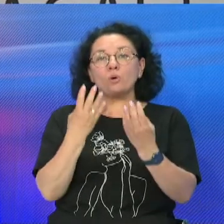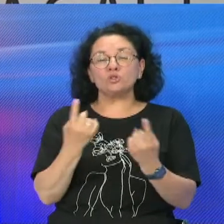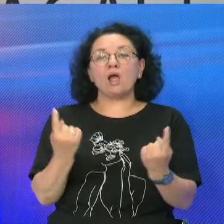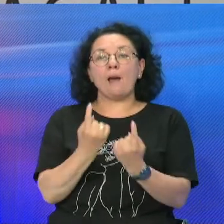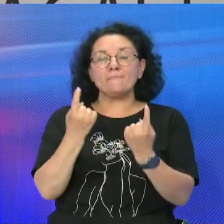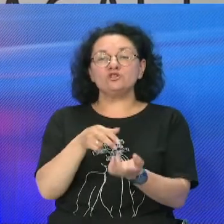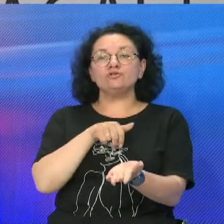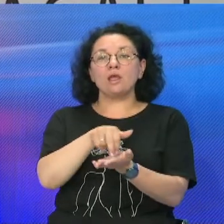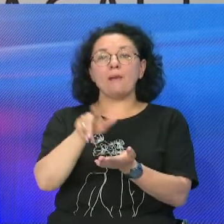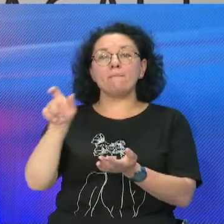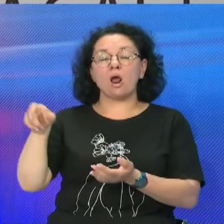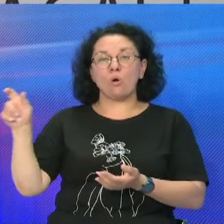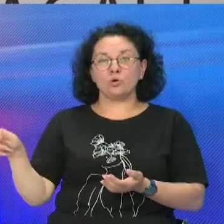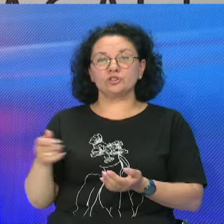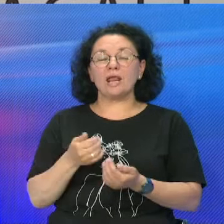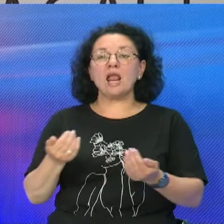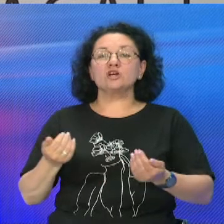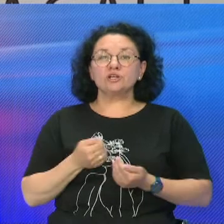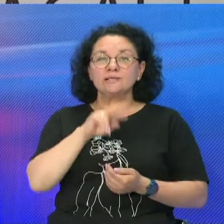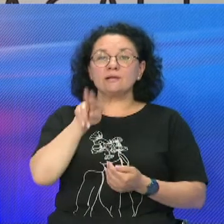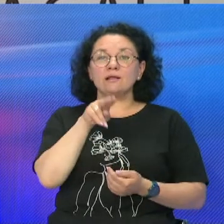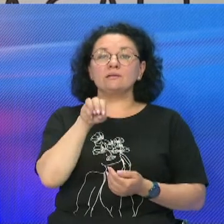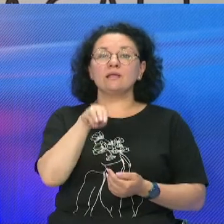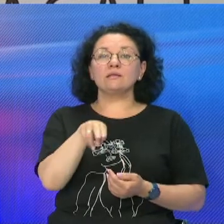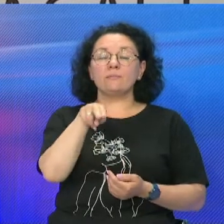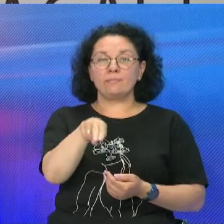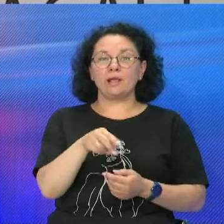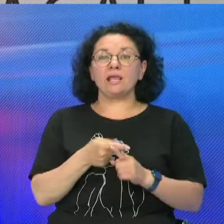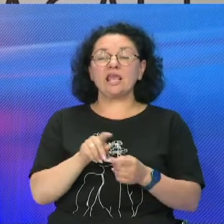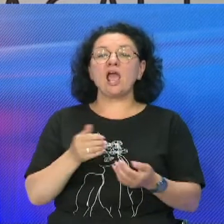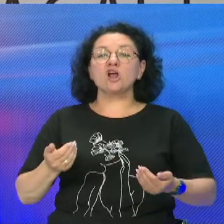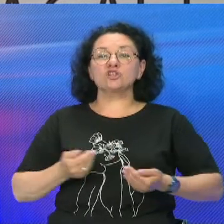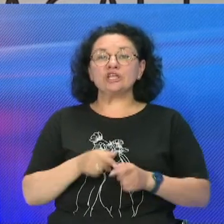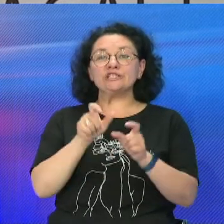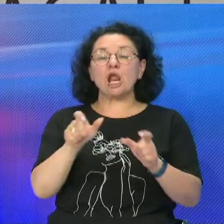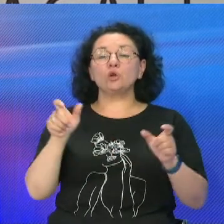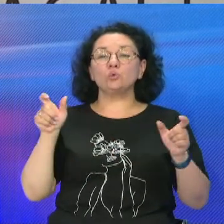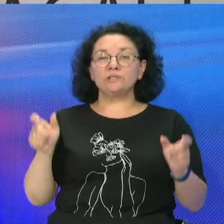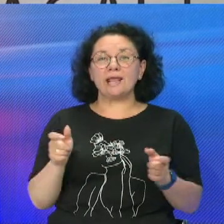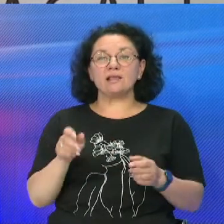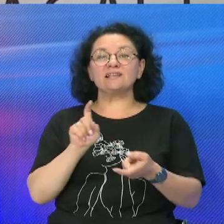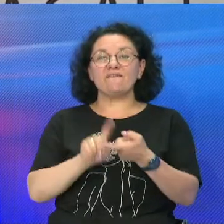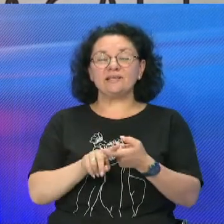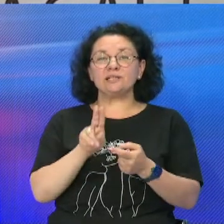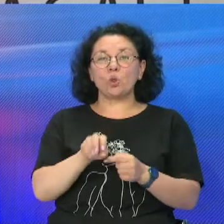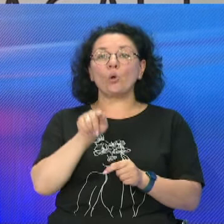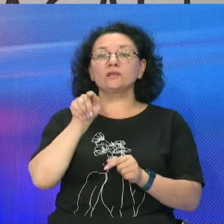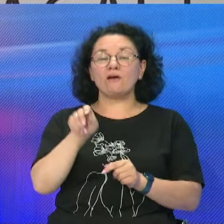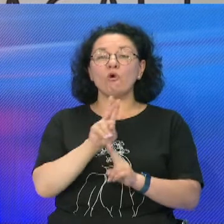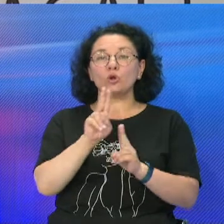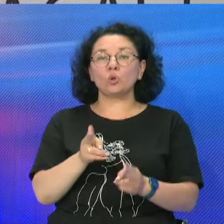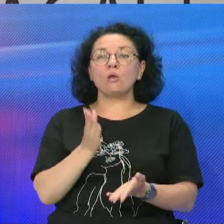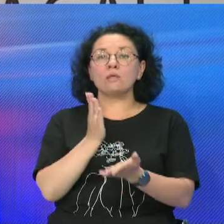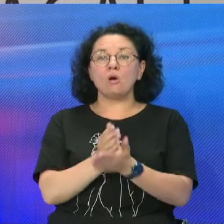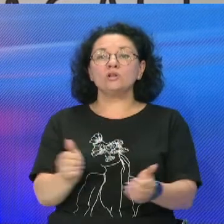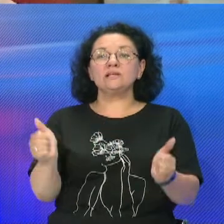происшествие и частая жизнь и здоровье за людей зависит от того кто находится рядом а никак не от медицинских